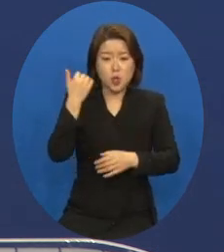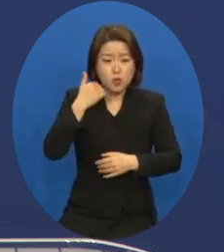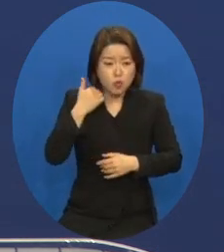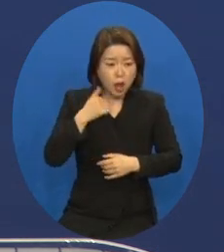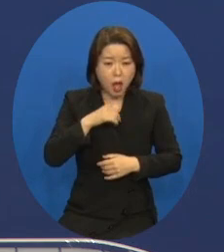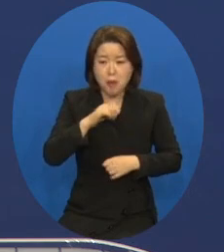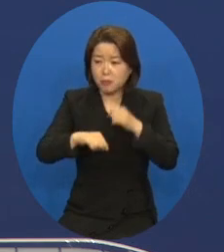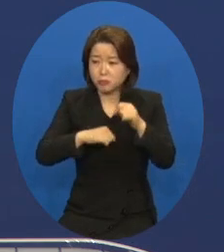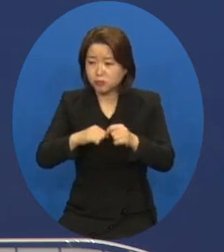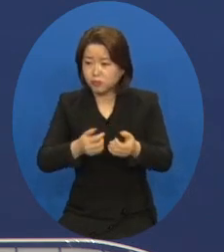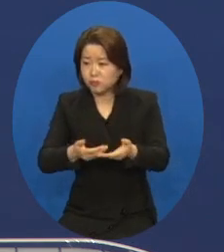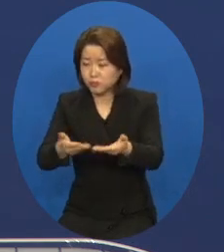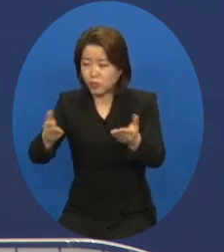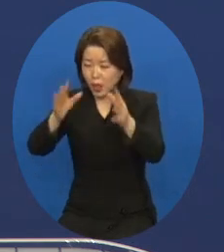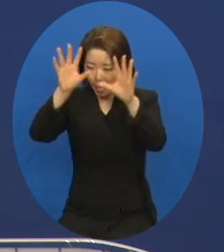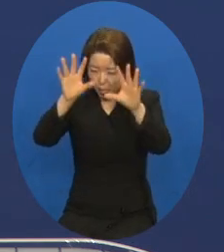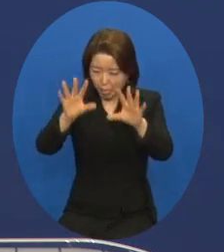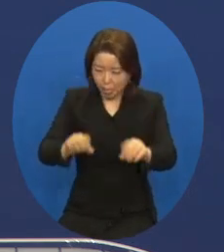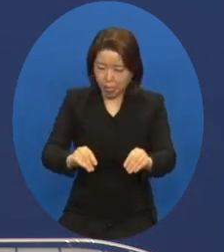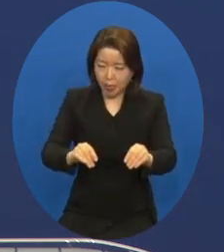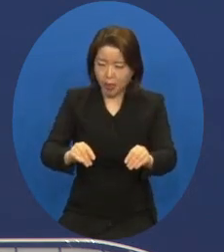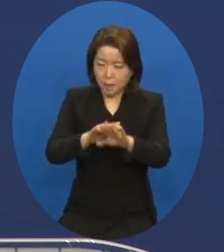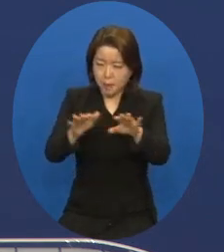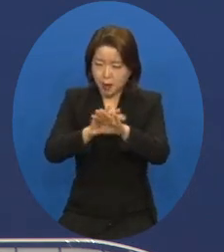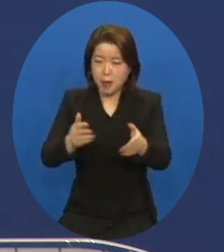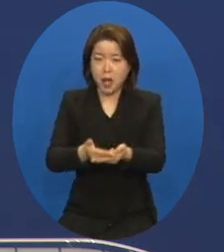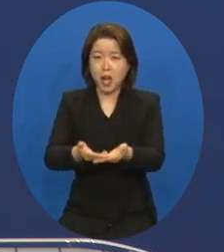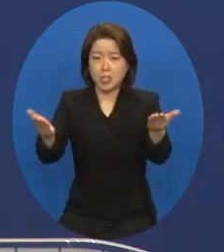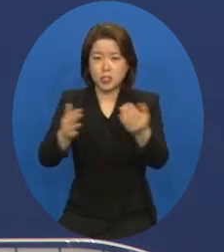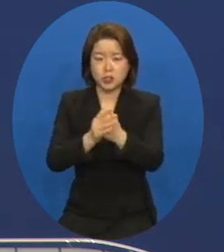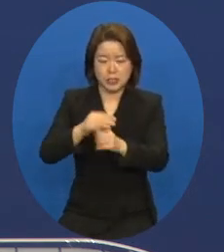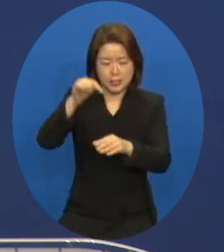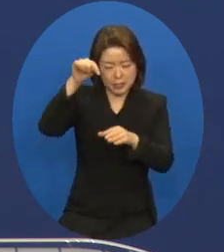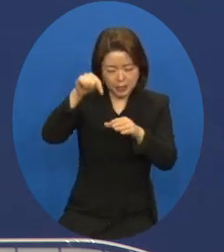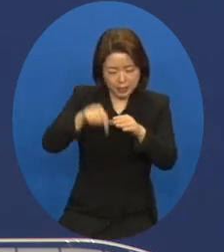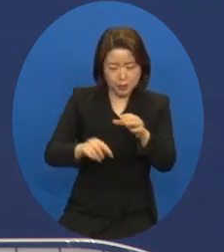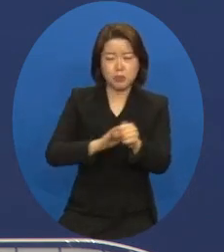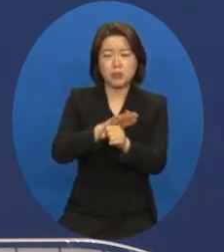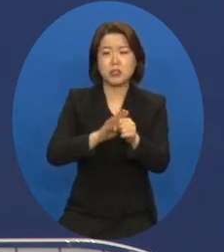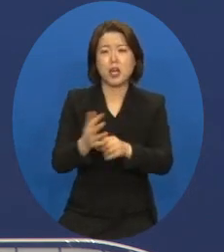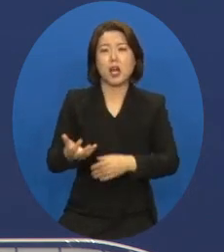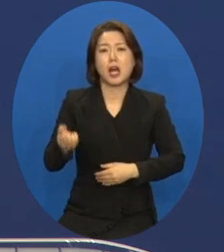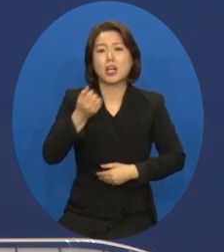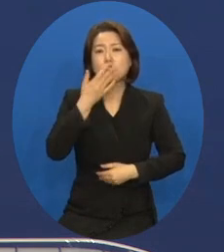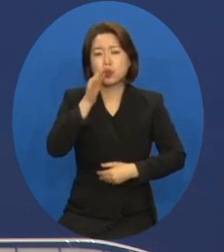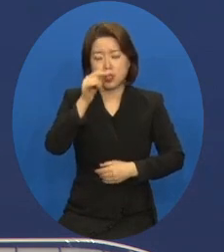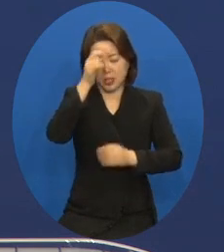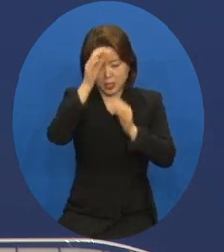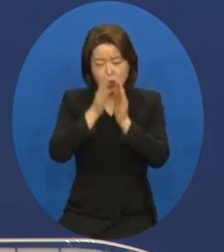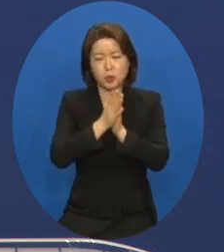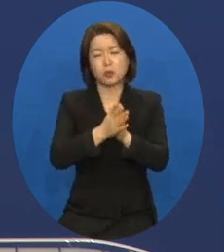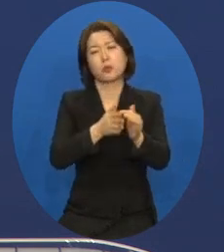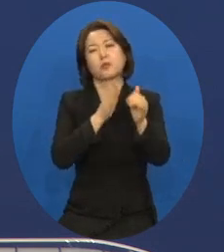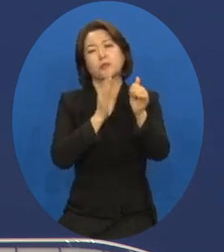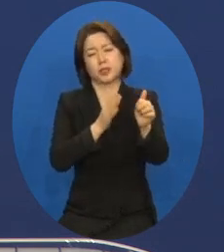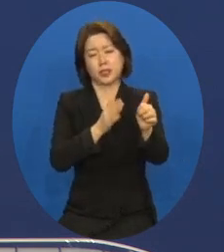것이나 녹여 내릴 수 있는 농익은 사랑을 가질 수 있도록 기도를 부탁드립니다